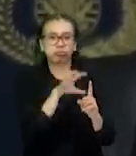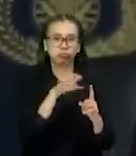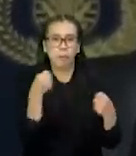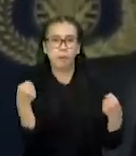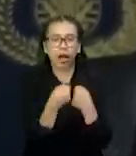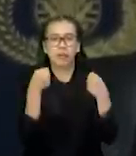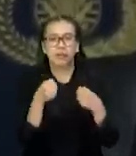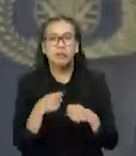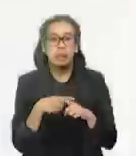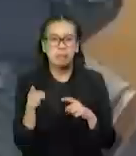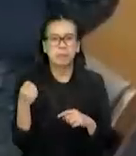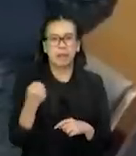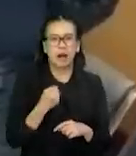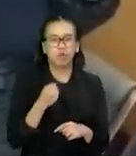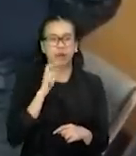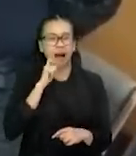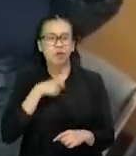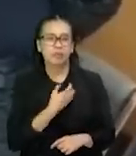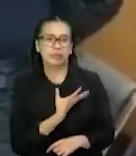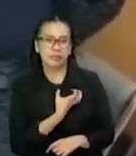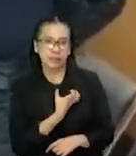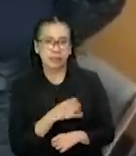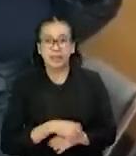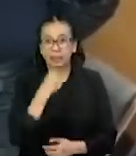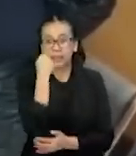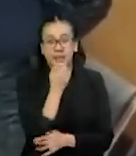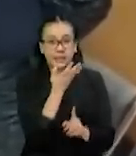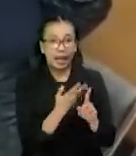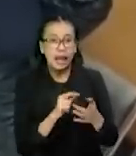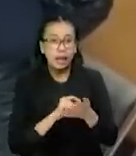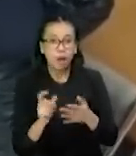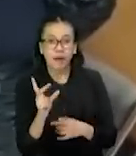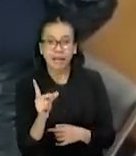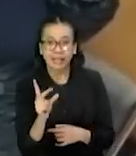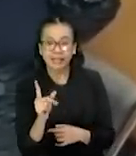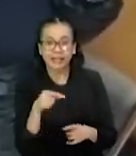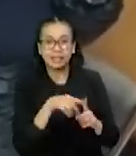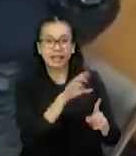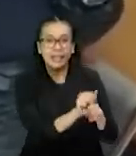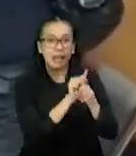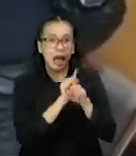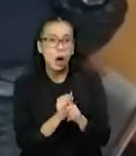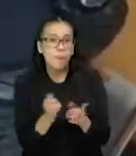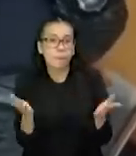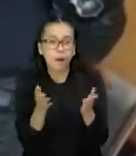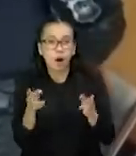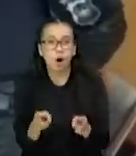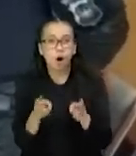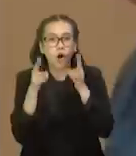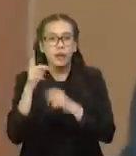tetapi pengakuannya seperti itu. Polisi telah menangkap tersangka Rizky Ikmi Arianto di penginapan di wilayah Bogor, Jawa